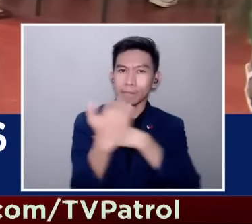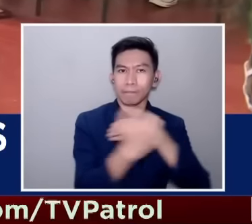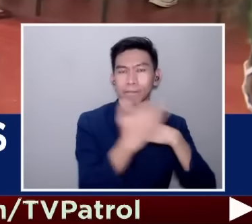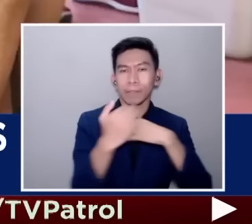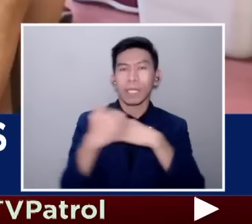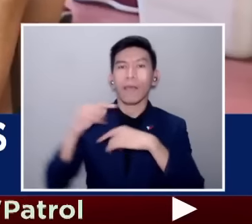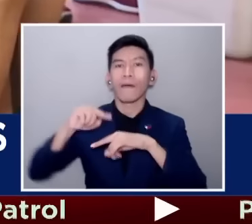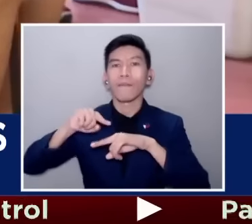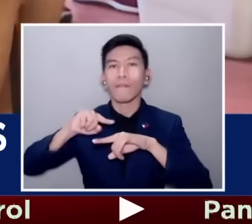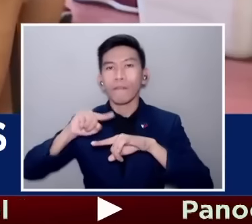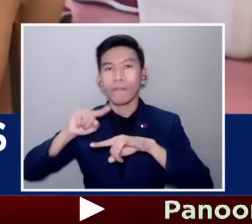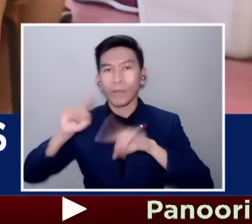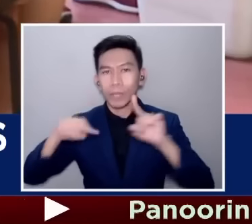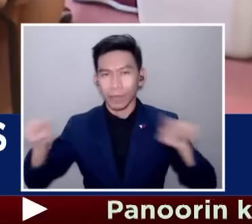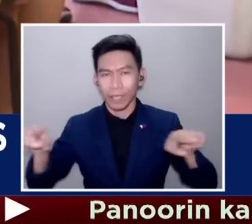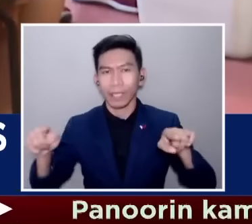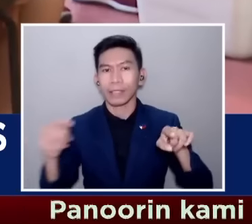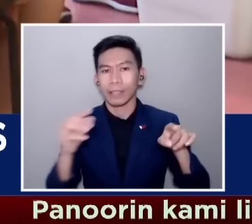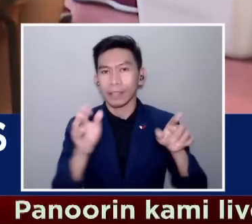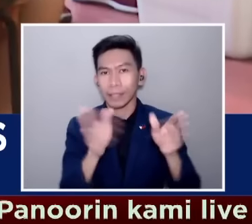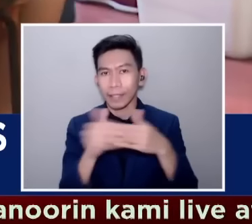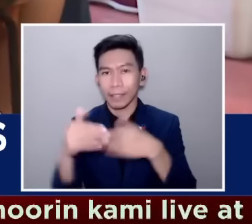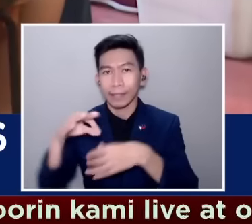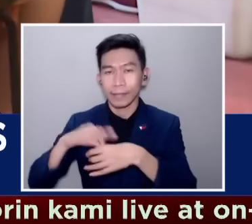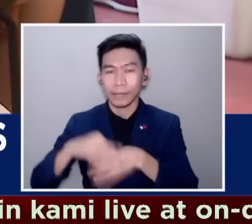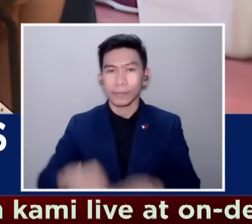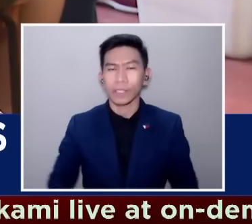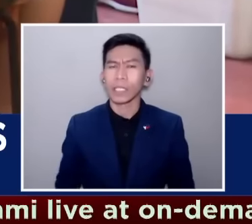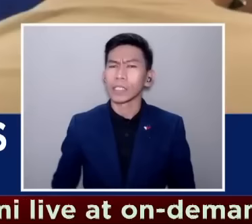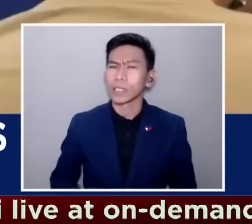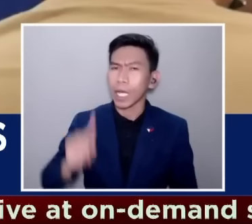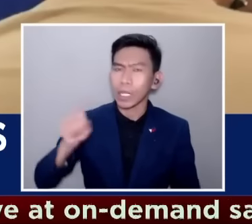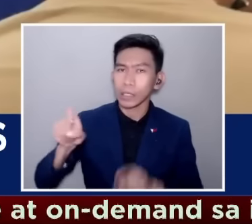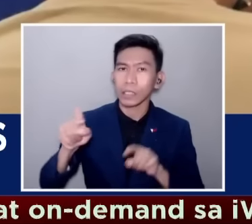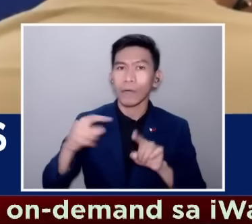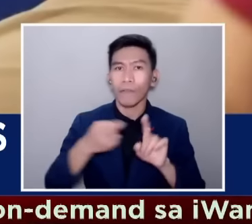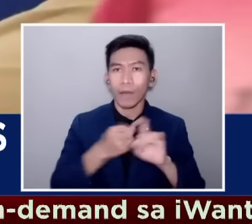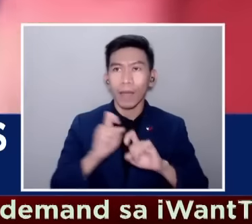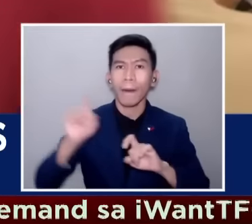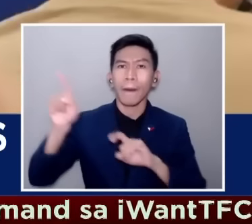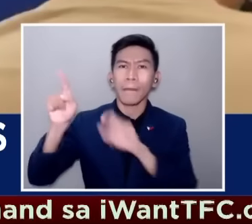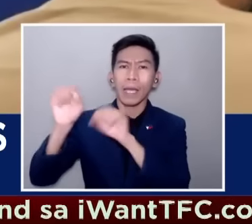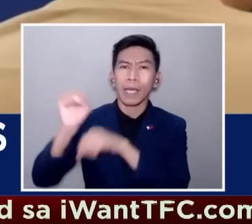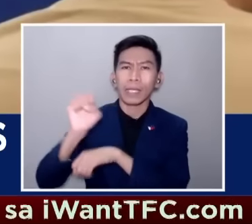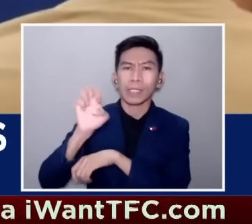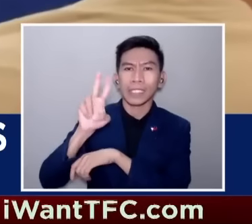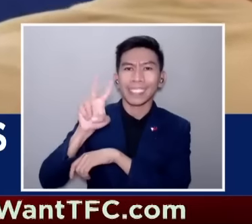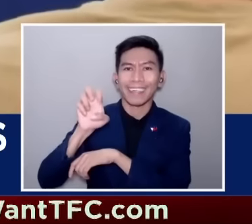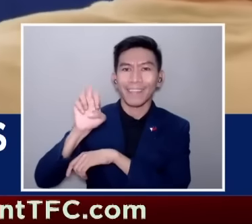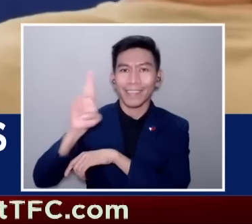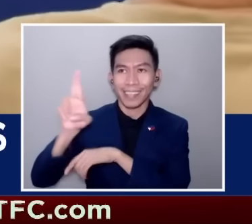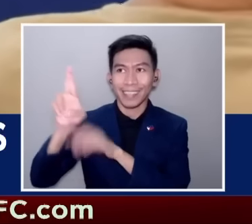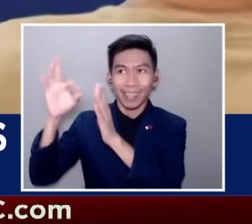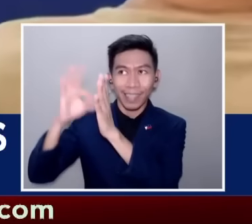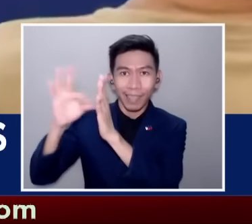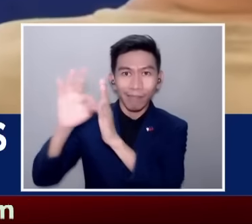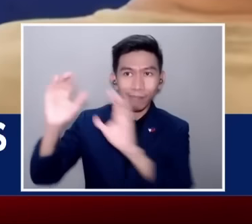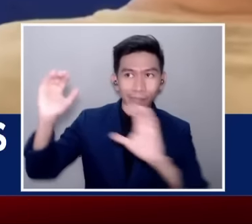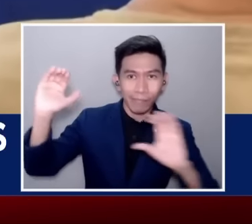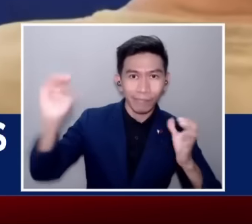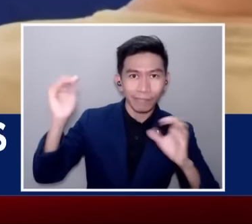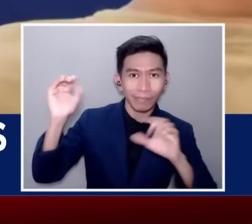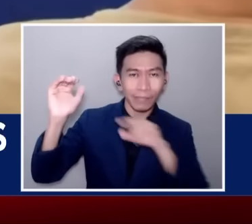natin, iba pa po ito doon sa resulta sa transparency server kasi may mga nag-iisip na dahil na sinuspende ang canvassing, baka